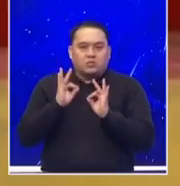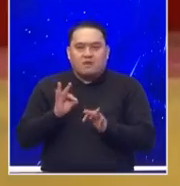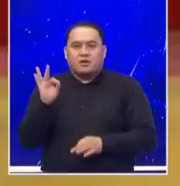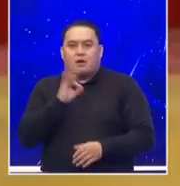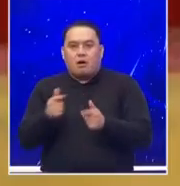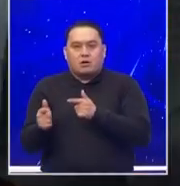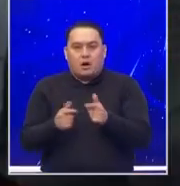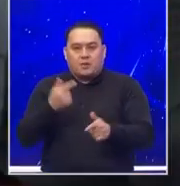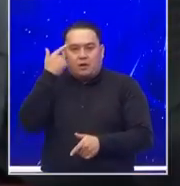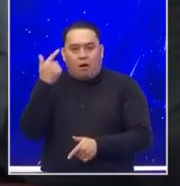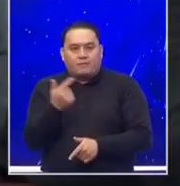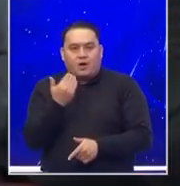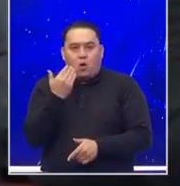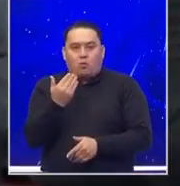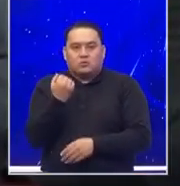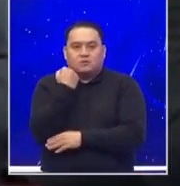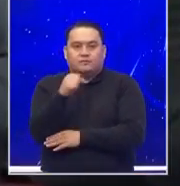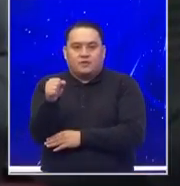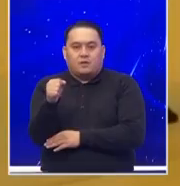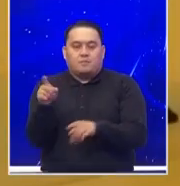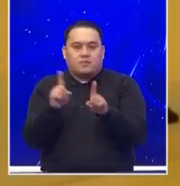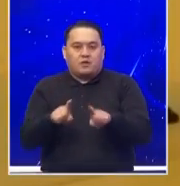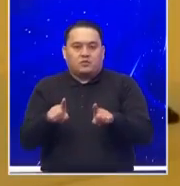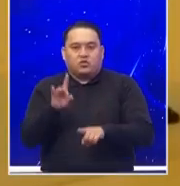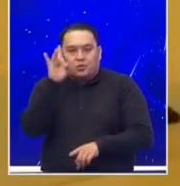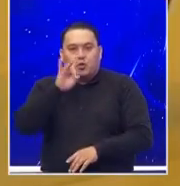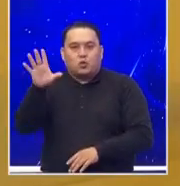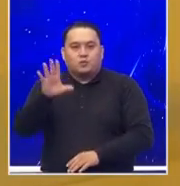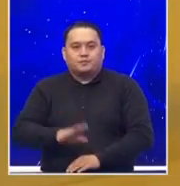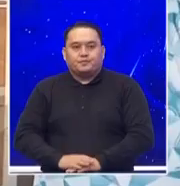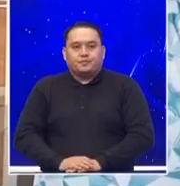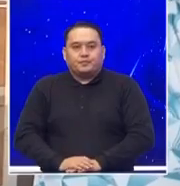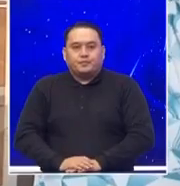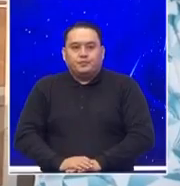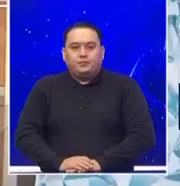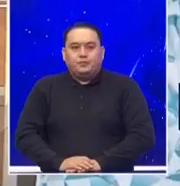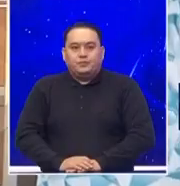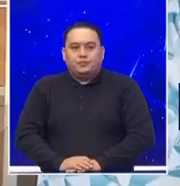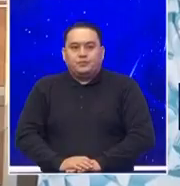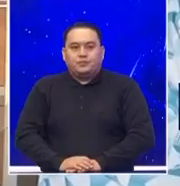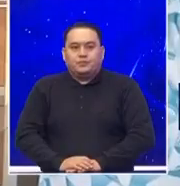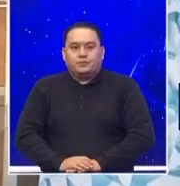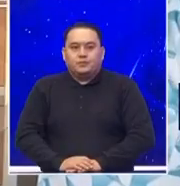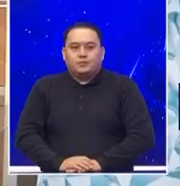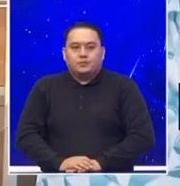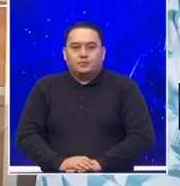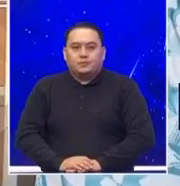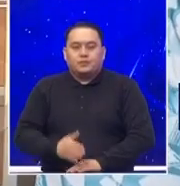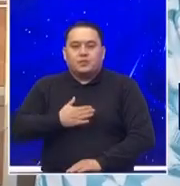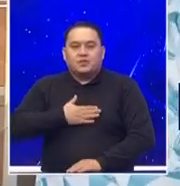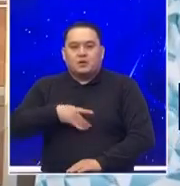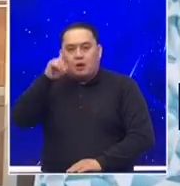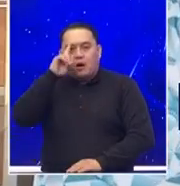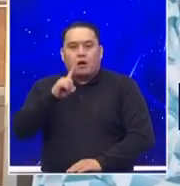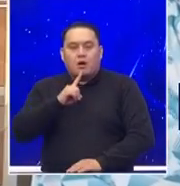дайындық деңгейін көрсеткен Камила қатарынан 2 рет ел чемпионы атанды. Жарысында жаңағы октябрь айында бізде бір айлық